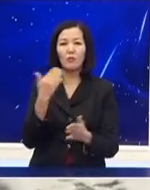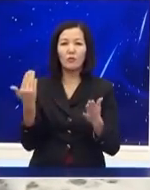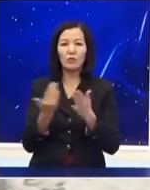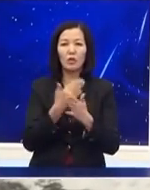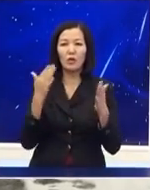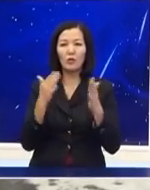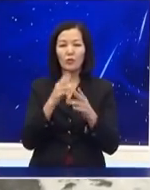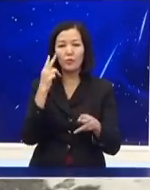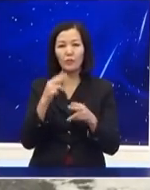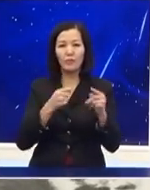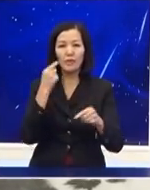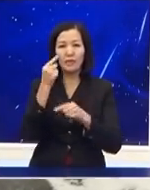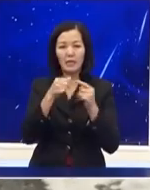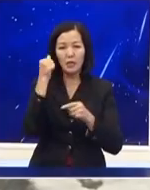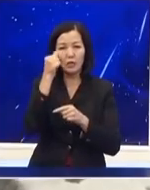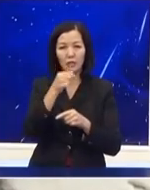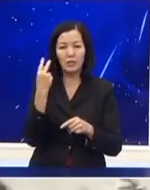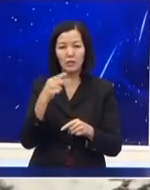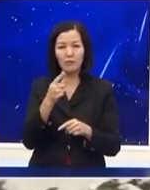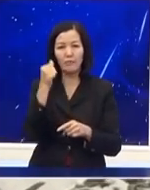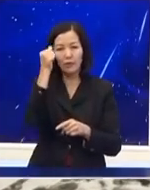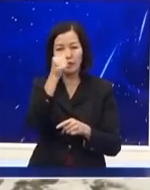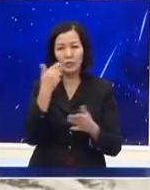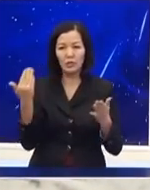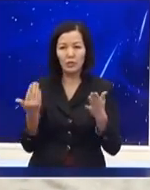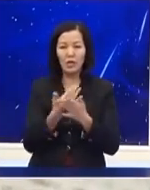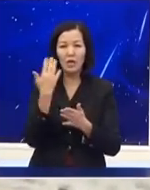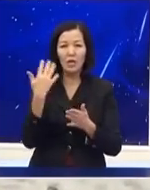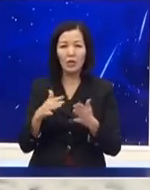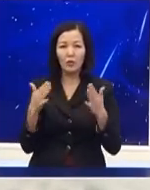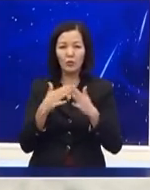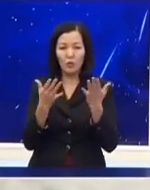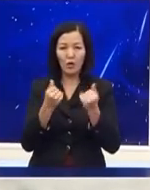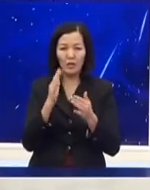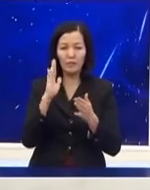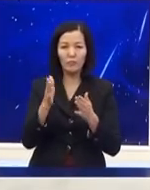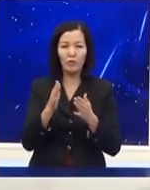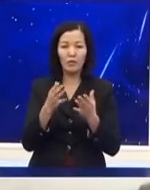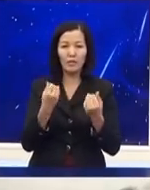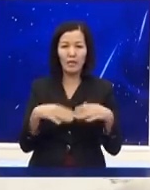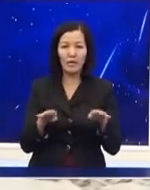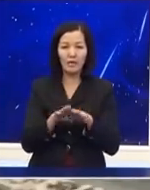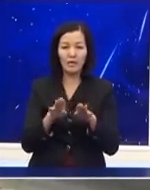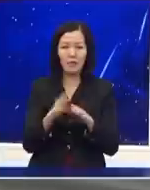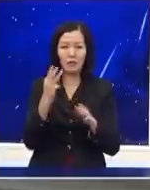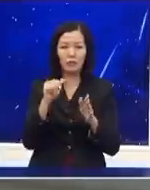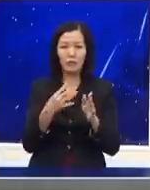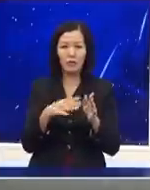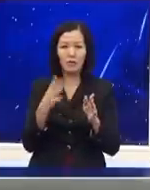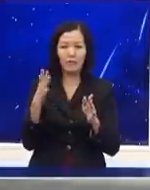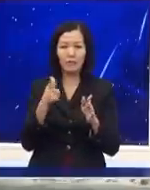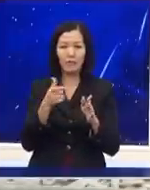мұнымен бітпейді. Келер 2021 жылы Жаңатал өзені жағалауында 50 тұрғын жаңа үйге кіреді. Ол үшін тап осы аймақтан 3-те 45 гектар